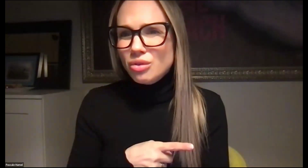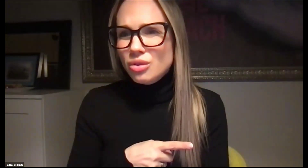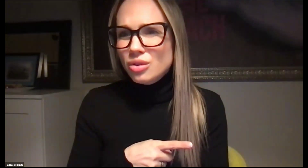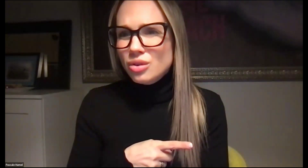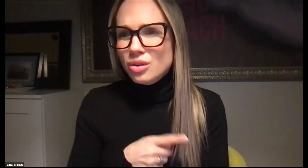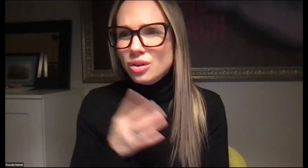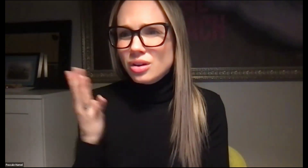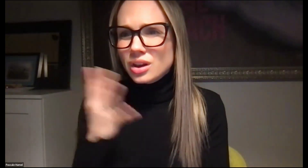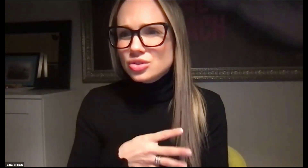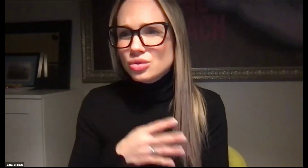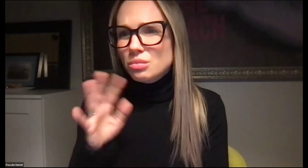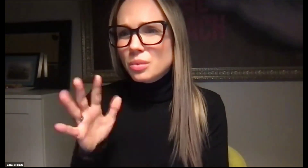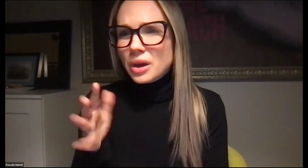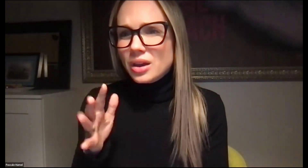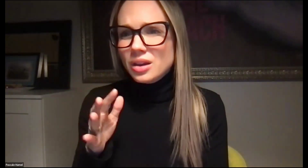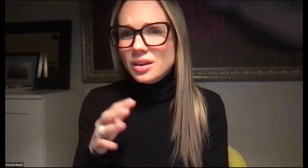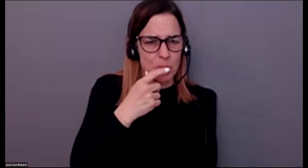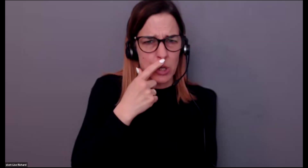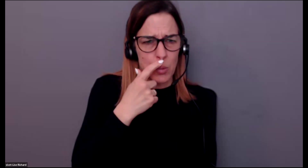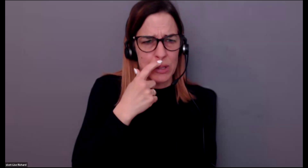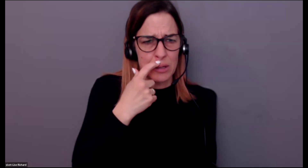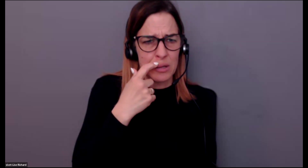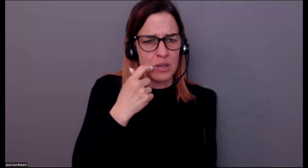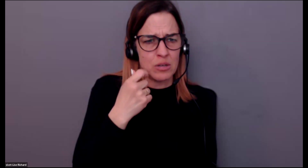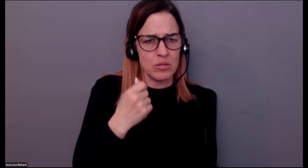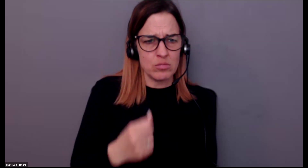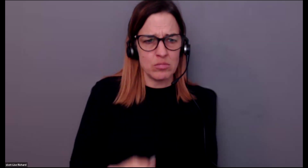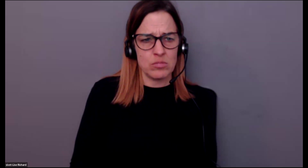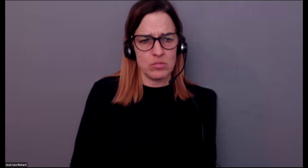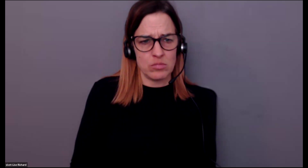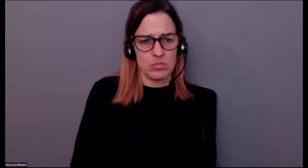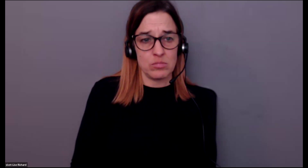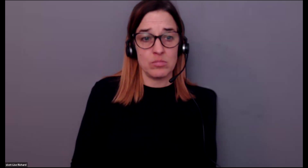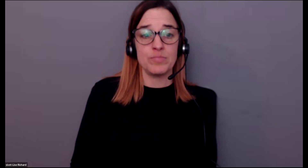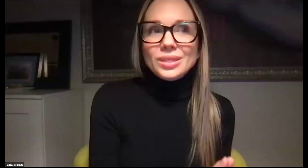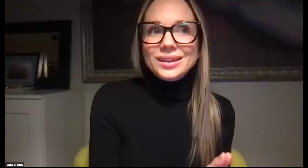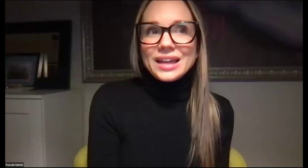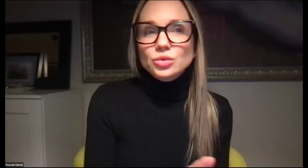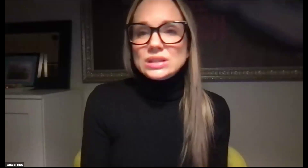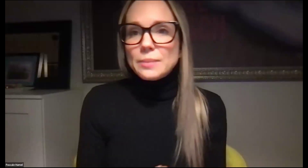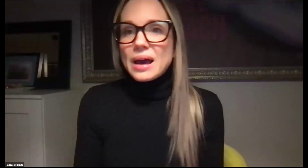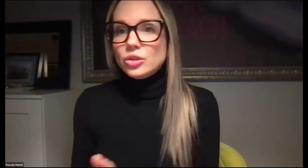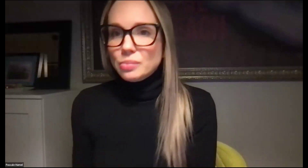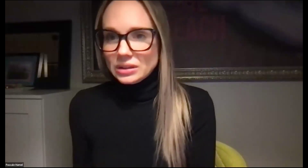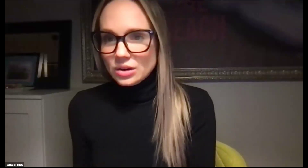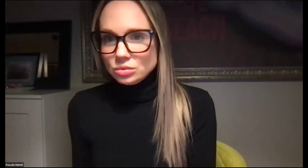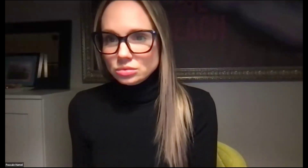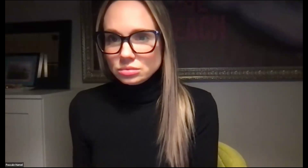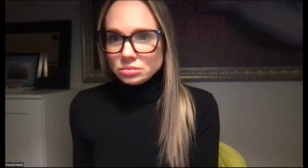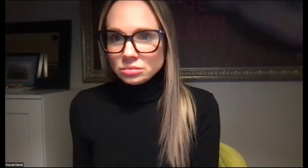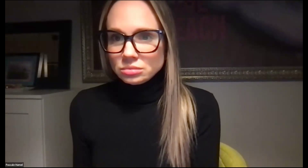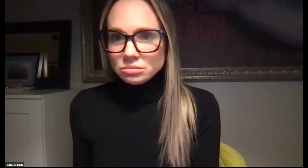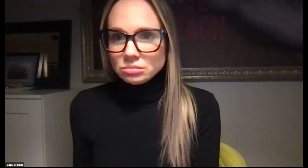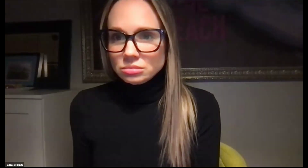4 jours? 4 jours, à peu près? Oui, je pense que oui. Bon. OK? Donc, on a pris 4 ou 5 paires de